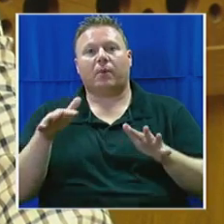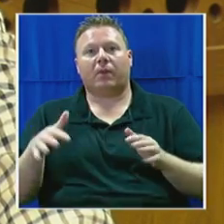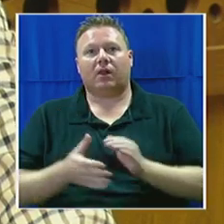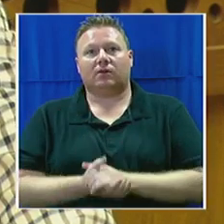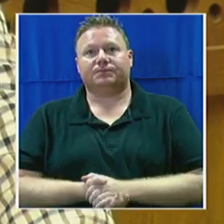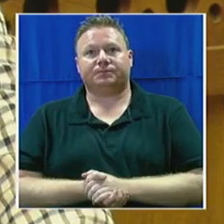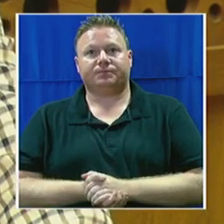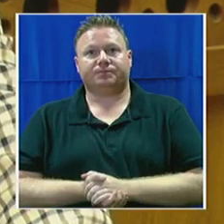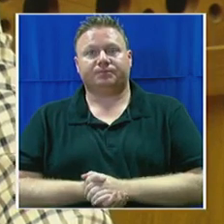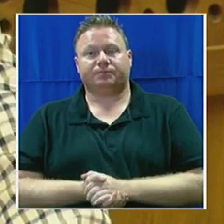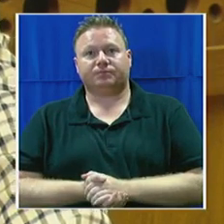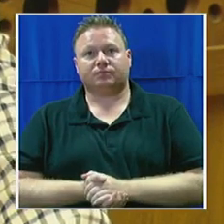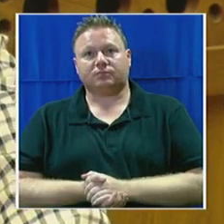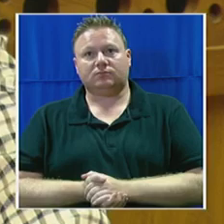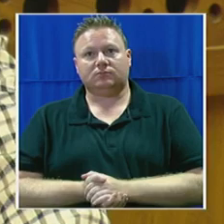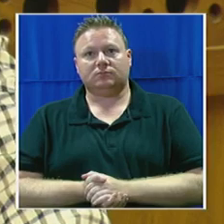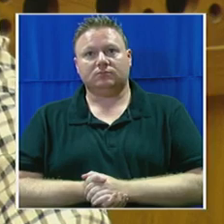ebantwini.